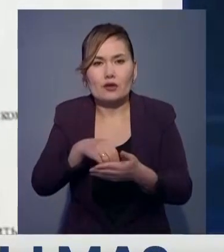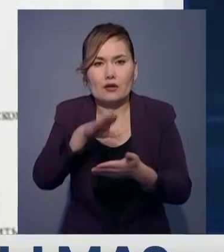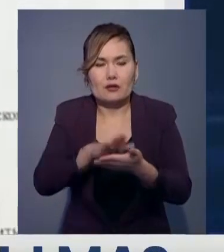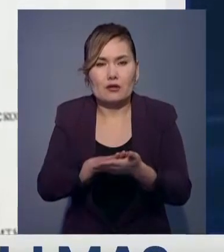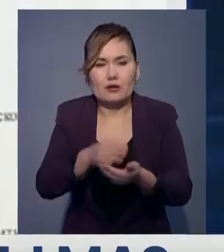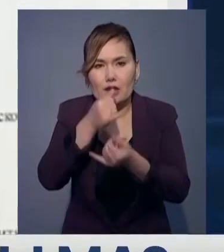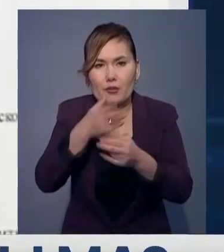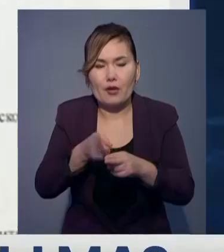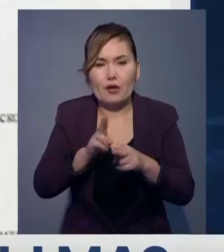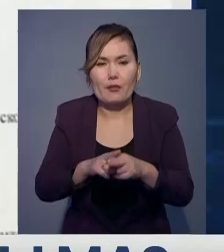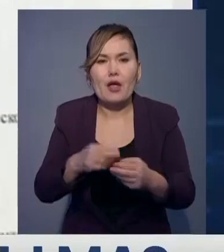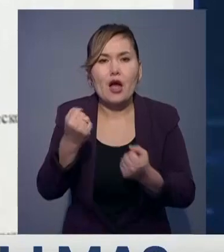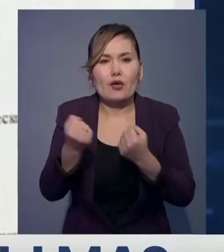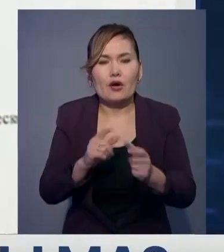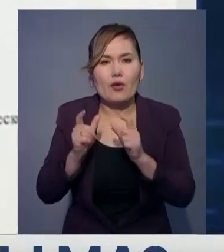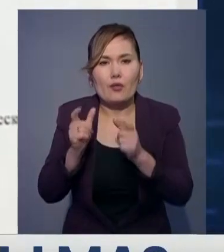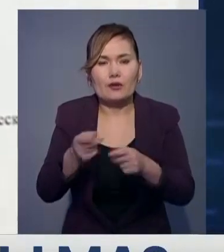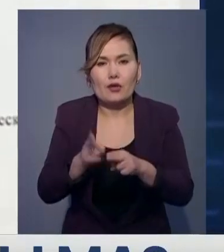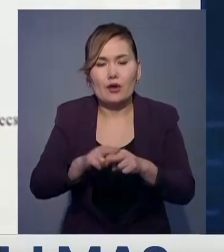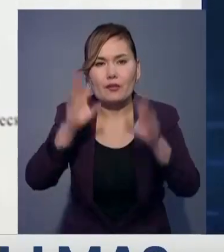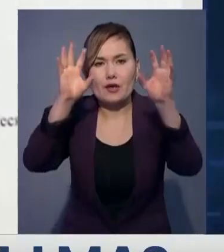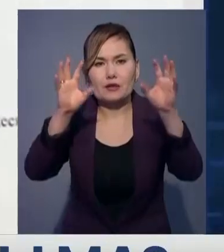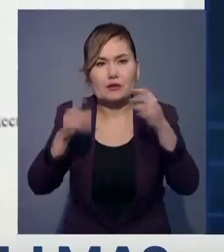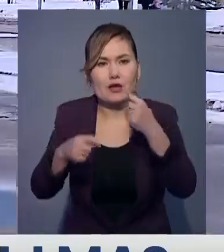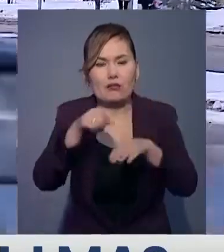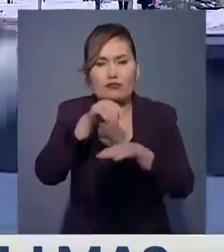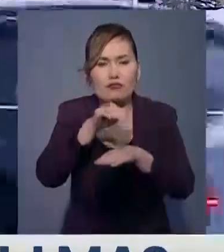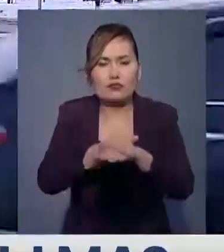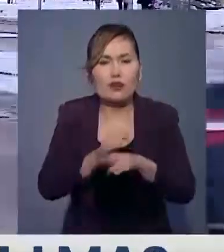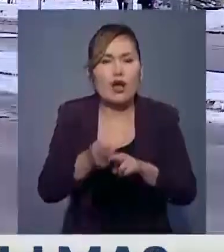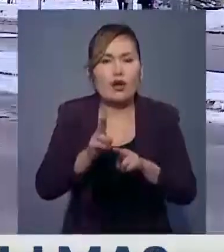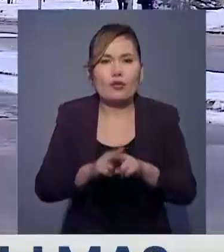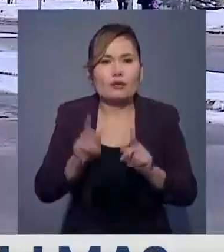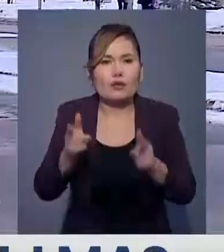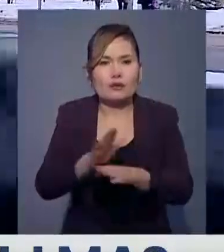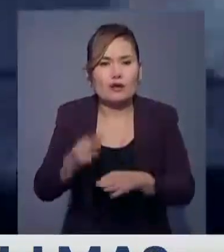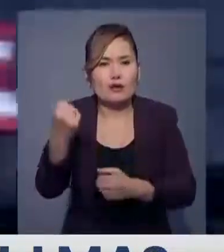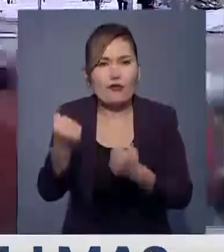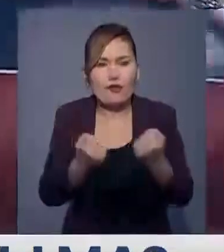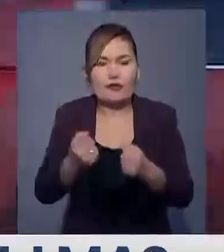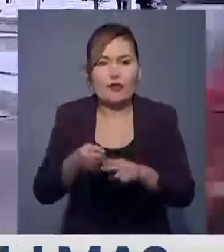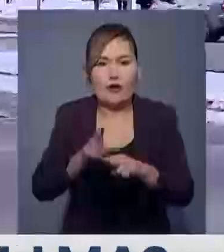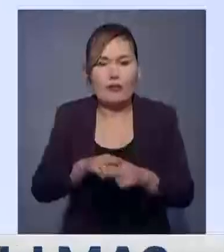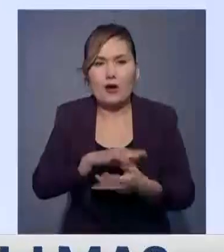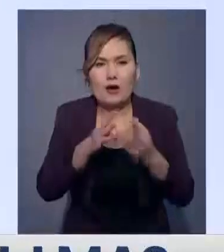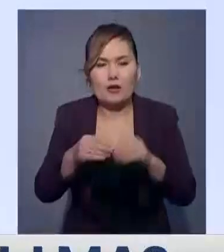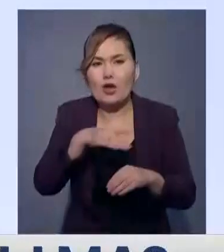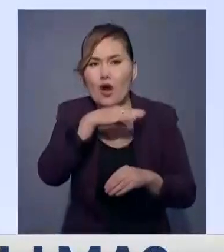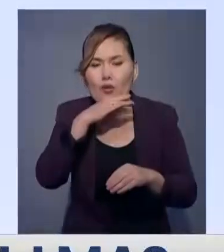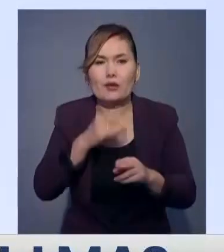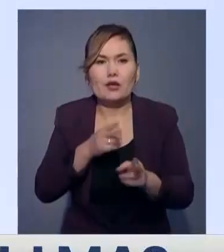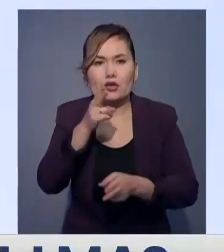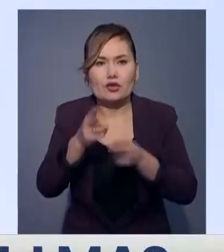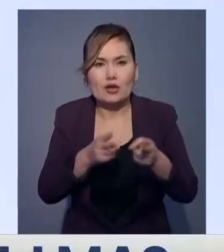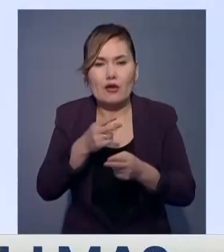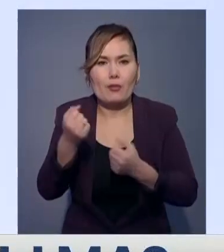көліктің иесіне жолдаған. Енді ол өзінің заң бұзбағанын дәлелдеуге мәжбүр. Жалпы соңғы кездері сергек сыр бере бастады дегенді көп жүргізуші айтады. Бүгін